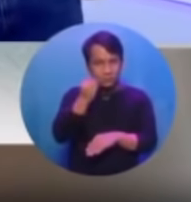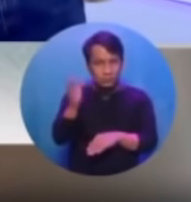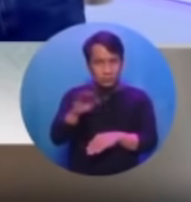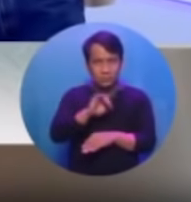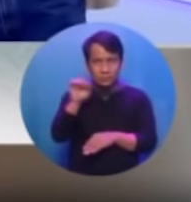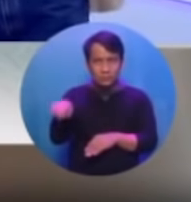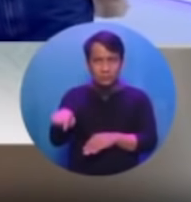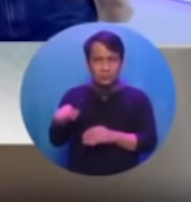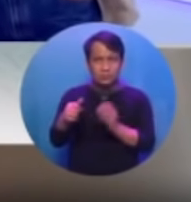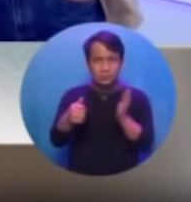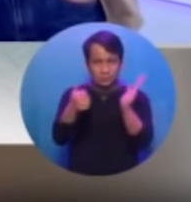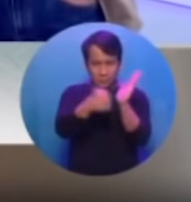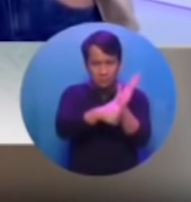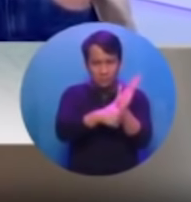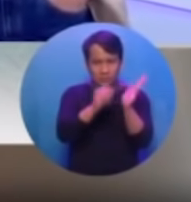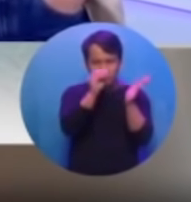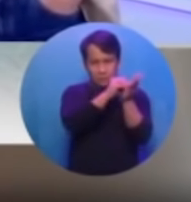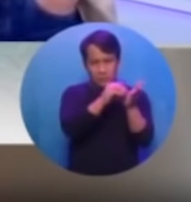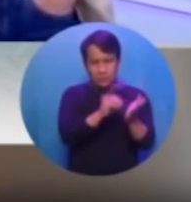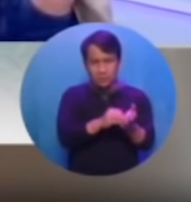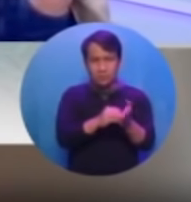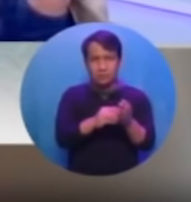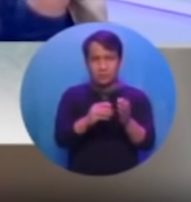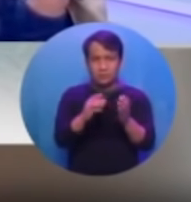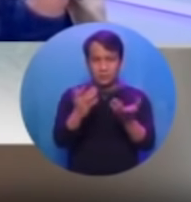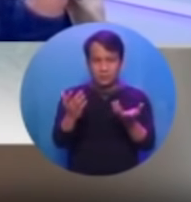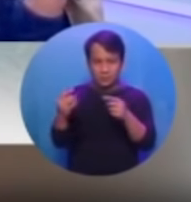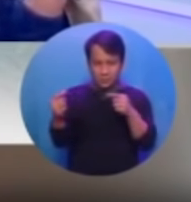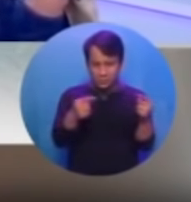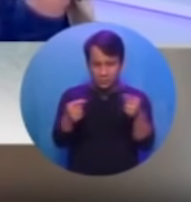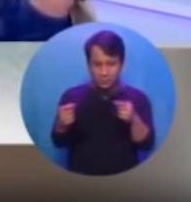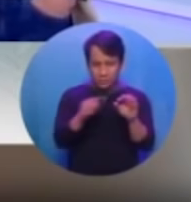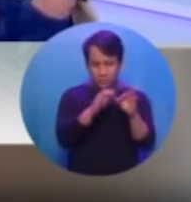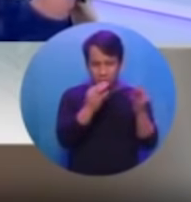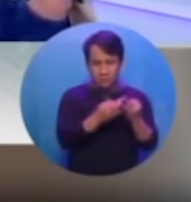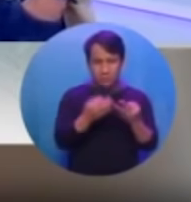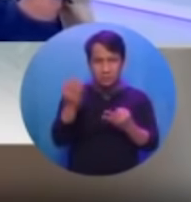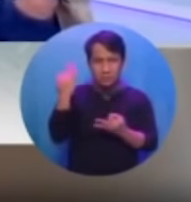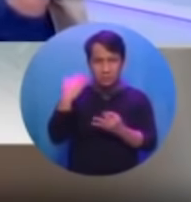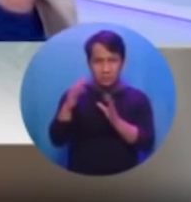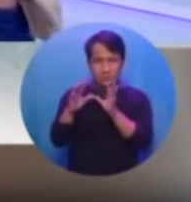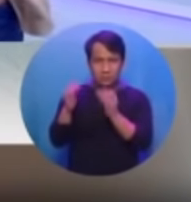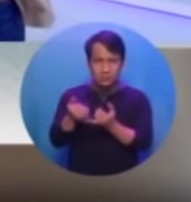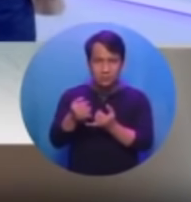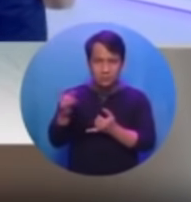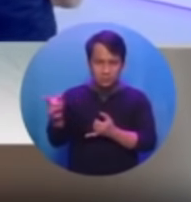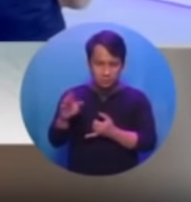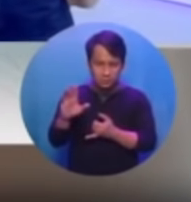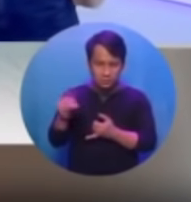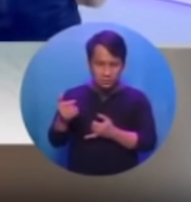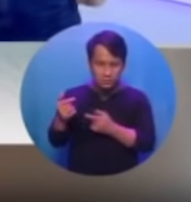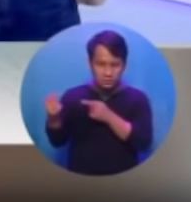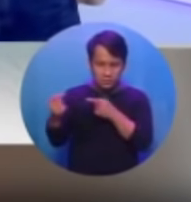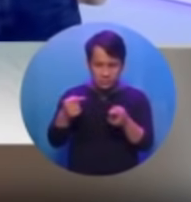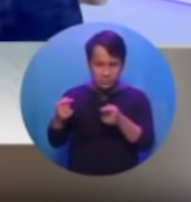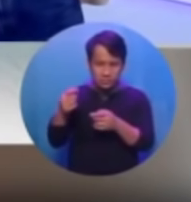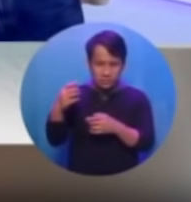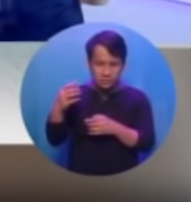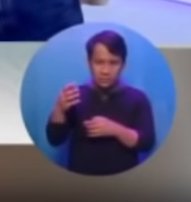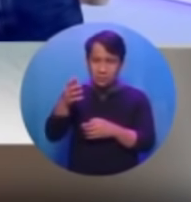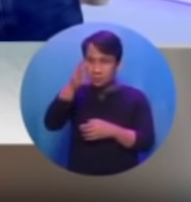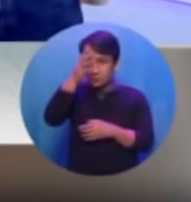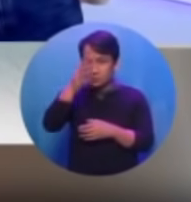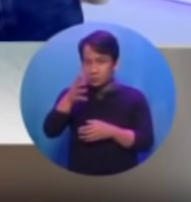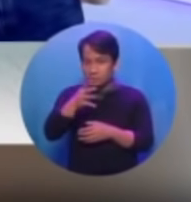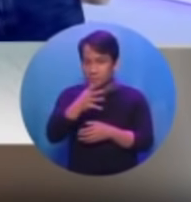ba mga blatter dyan sa police na meron siya nakakaaway ibang tao bukod dito sa Gregorio family? Kasi sa barangay, meron daw yung mga biyanan daw niya, nakakaaway niya, pati maging